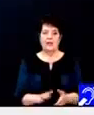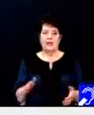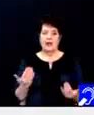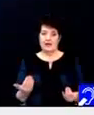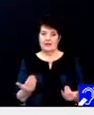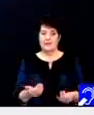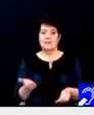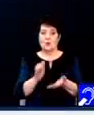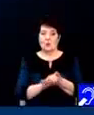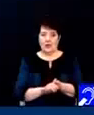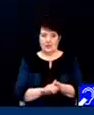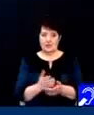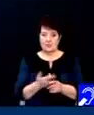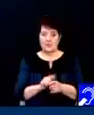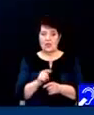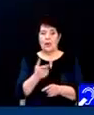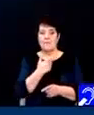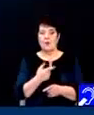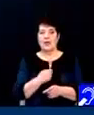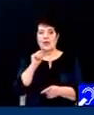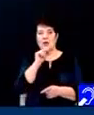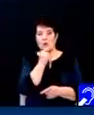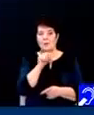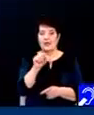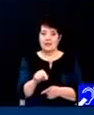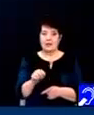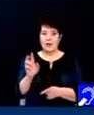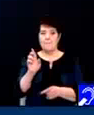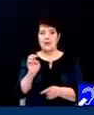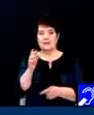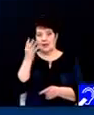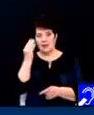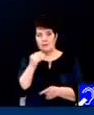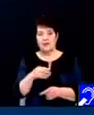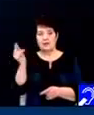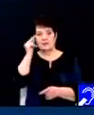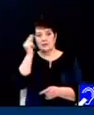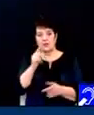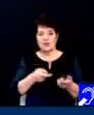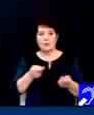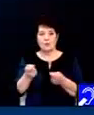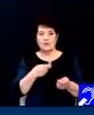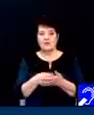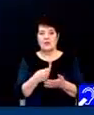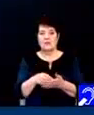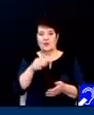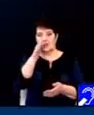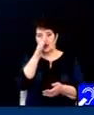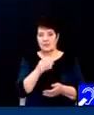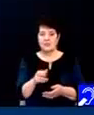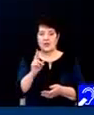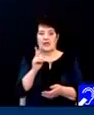Astăzi o să-l cunoașteți pe Teofil Ioncu, pionerul economiei din Basarabia. Și-a făcut studiile în domeniul comercial și financiar la Chișinău,